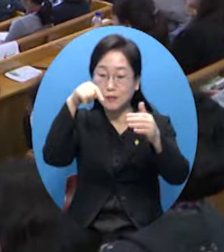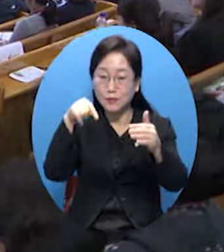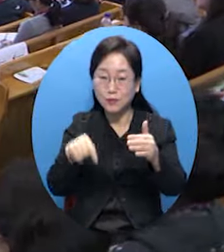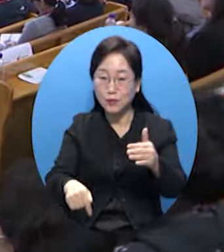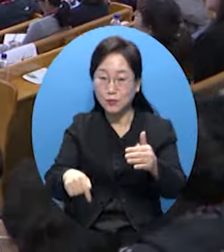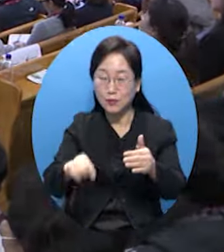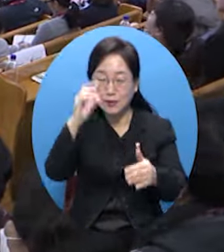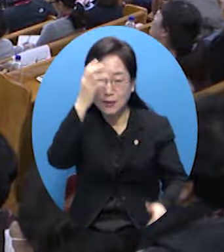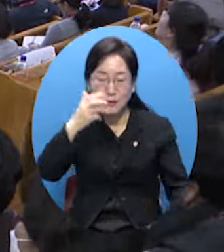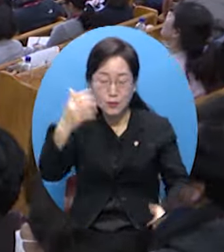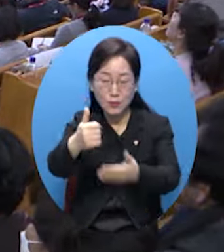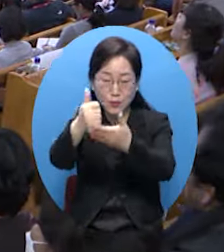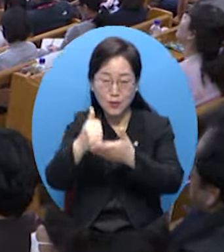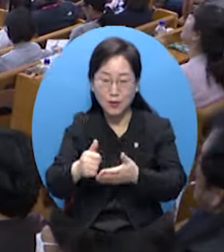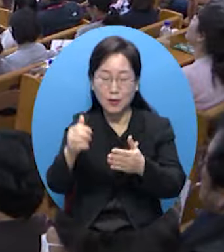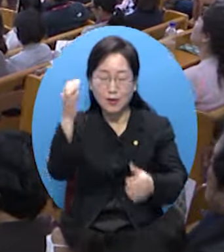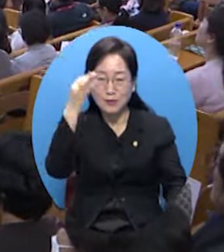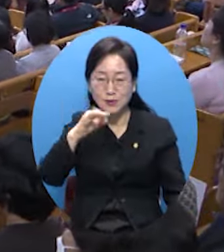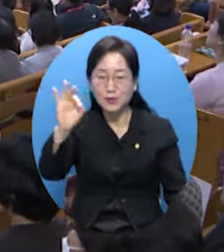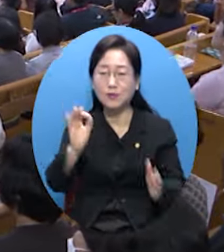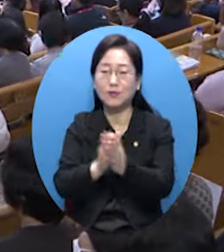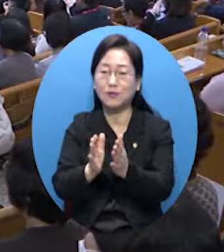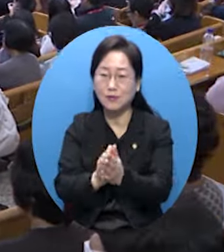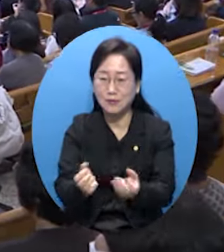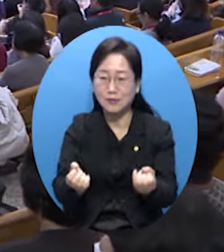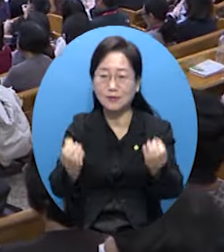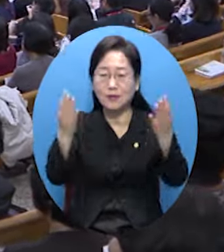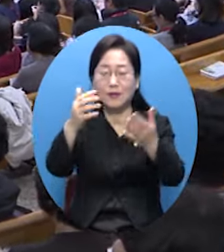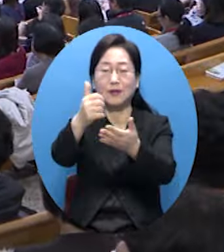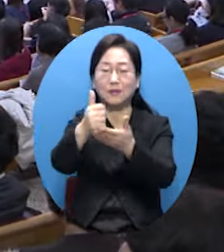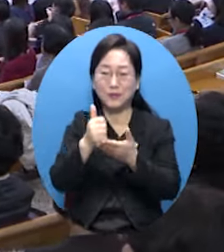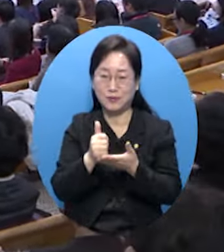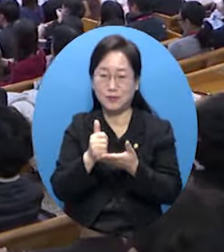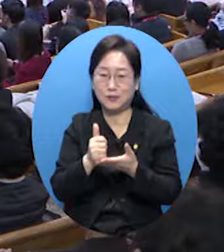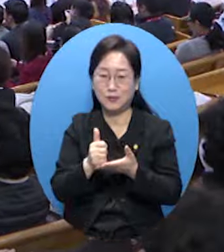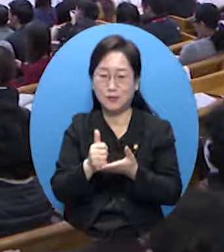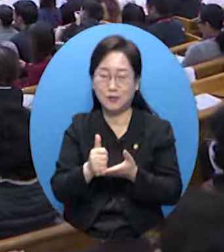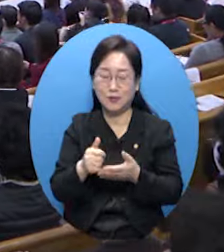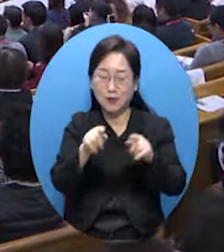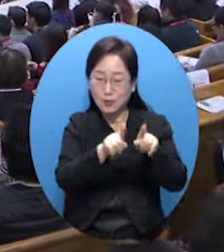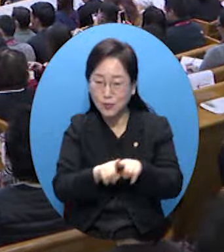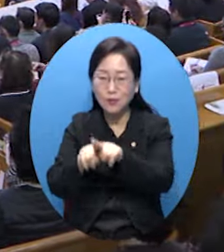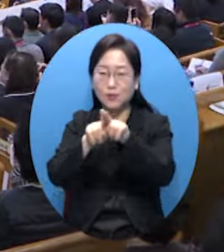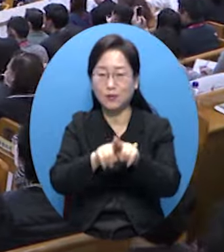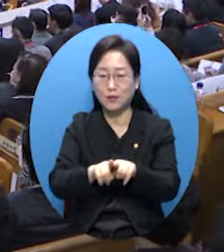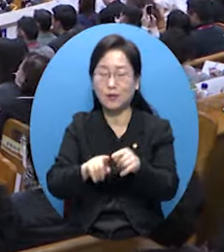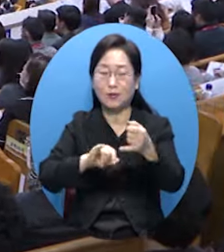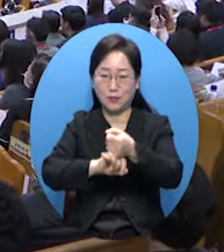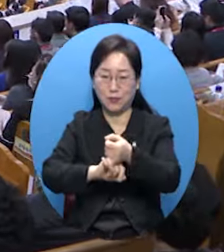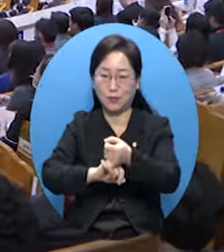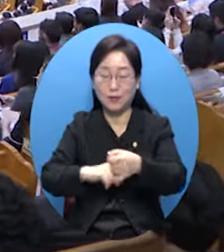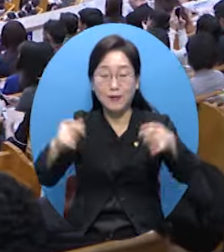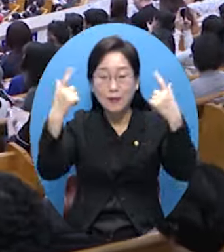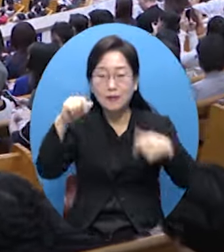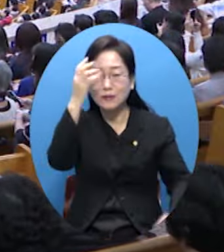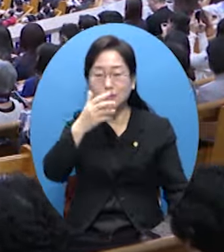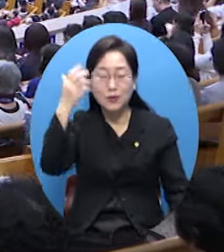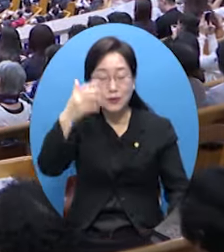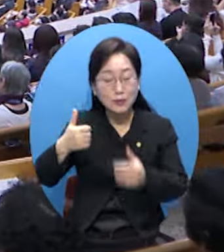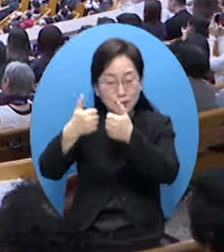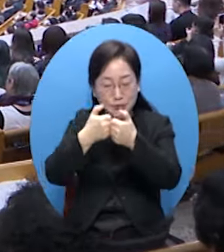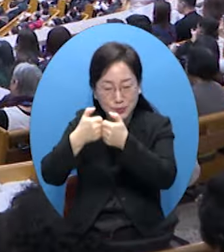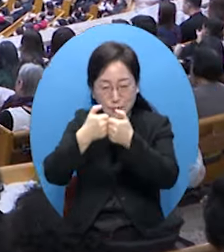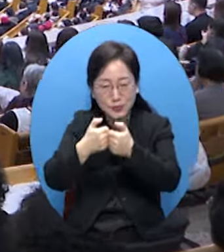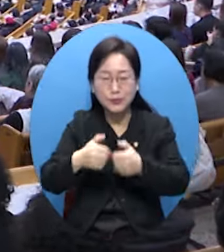계시는 성령님을 인정하고 환영하고 모셔드리고 성령과 동행하는 삶을 살아야 됩니다. 늘 성령님과 의논해야